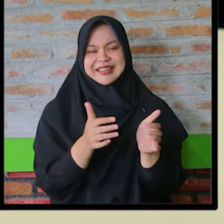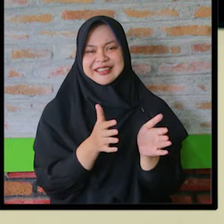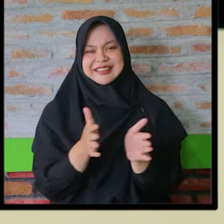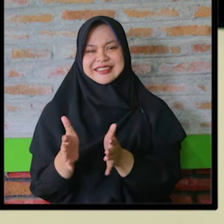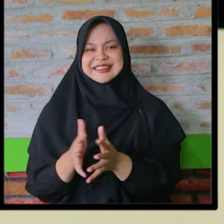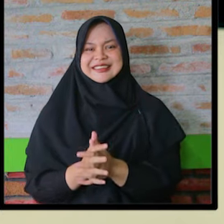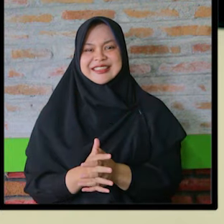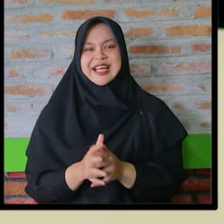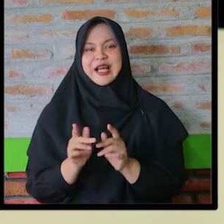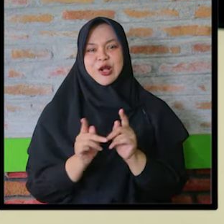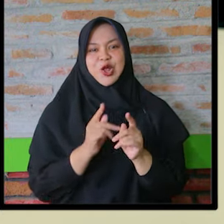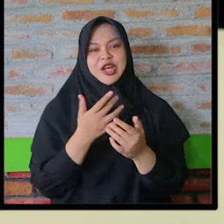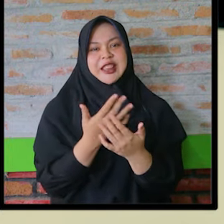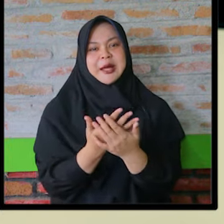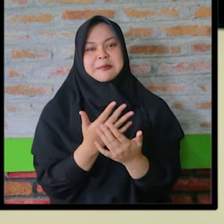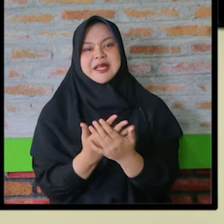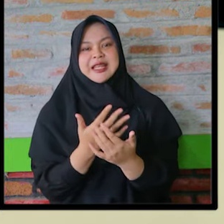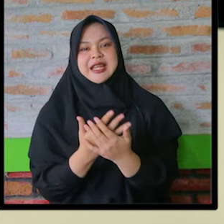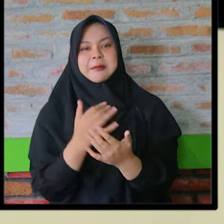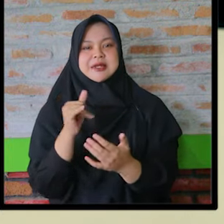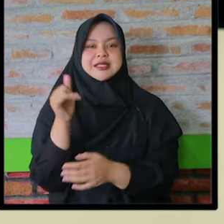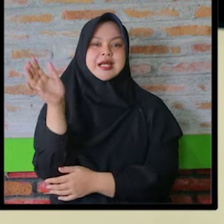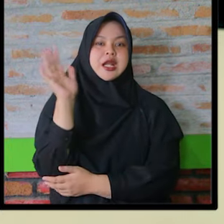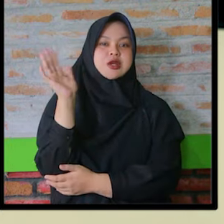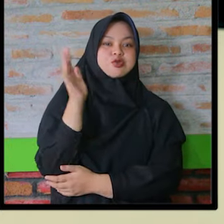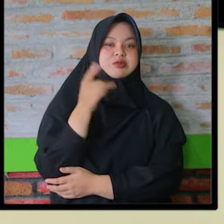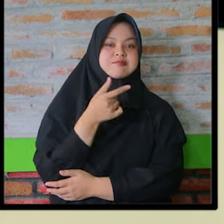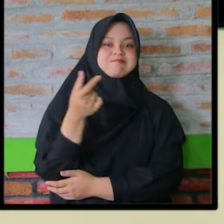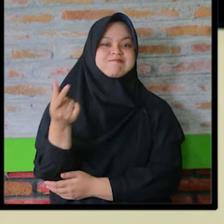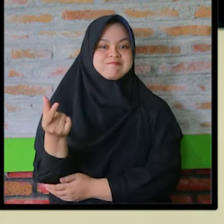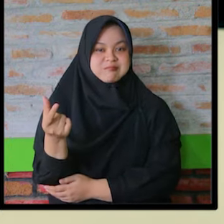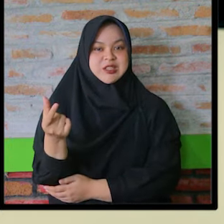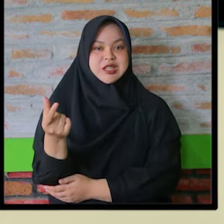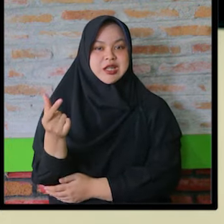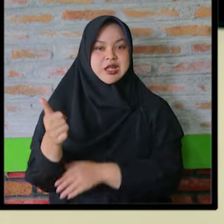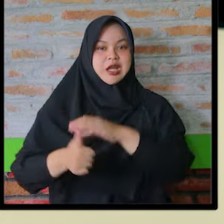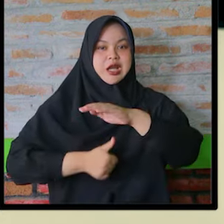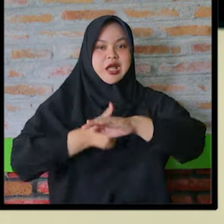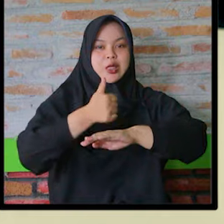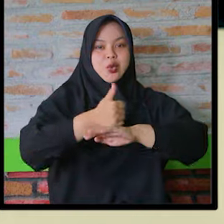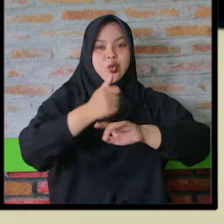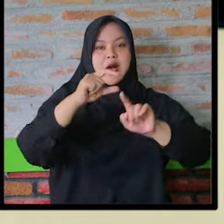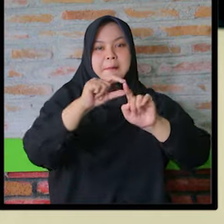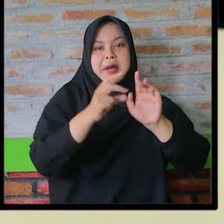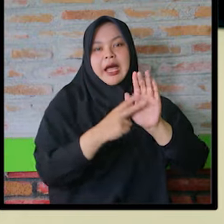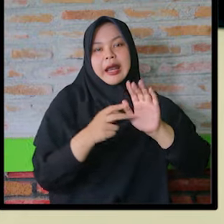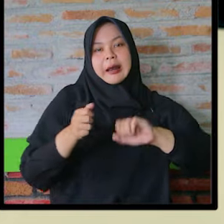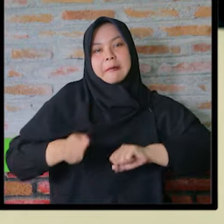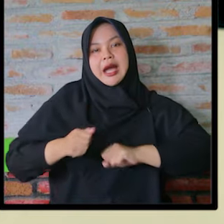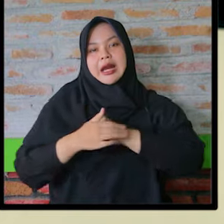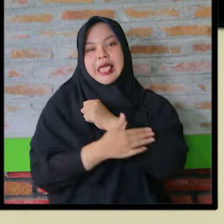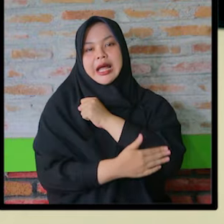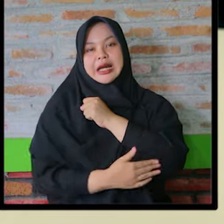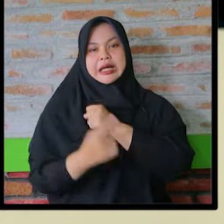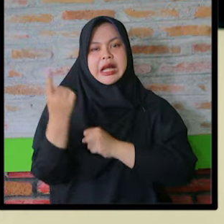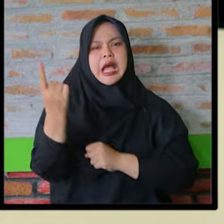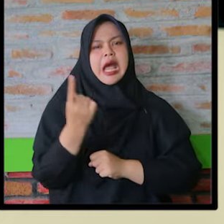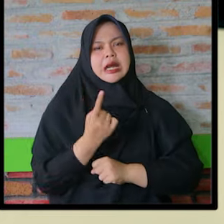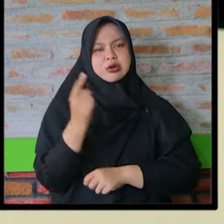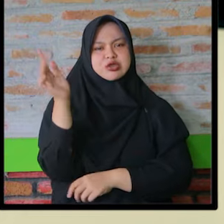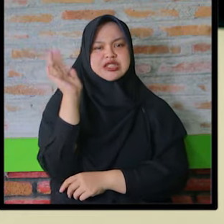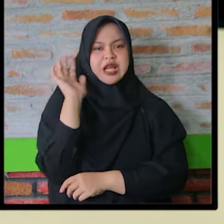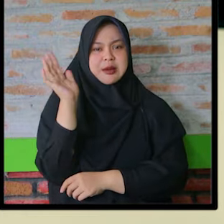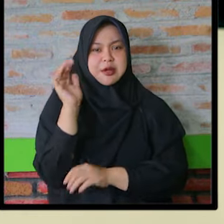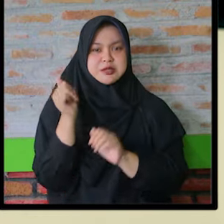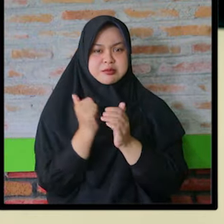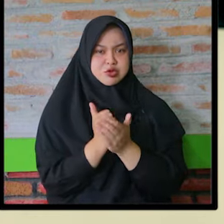ee kita minta mereka menjadi narasumber misalnya ketika ketua pn-nya untuk hadir jadi narasumber sebenarnya kita ada